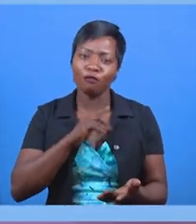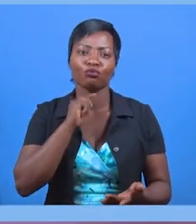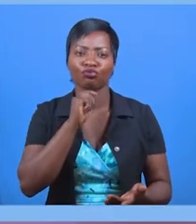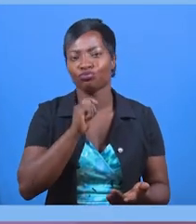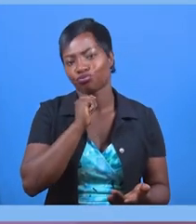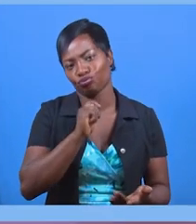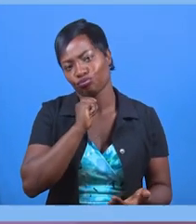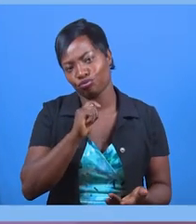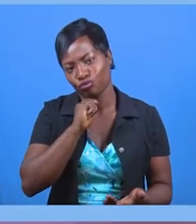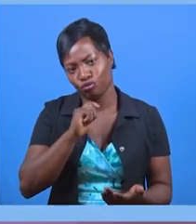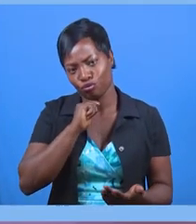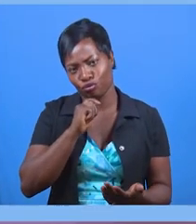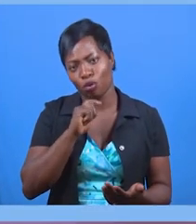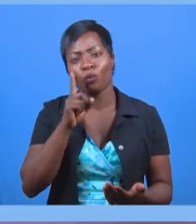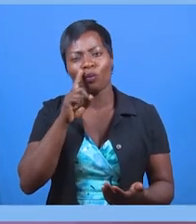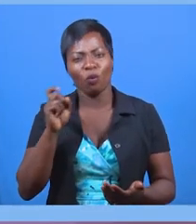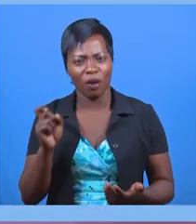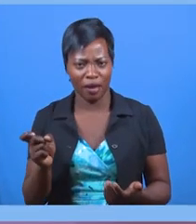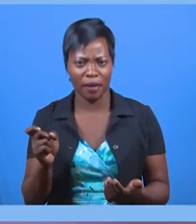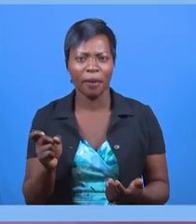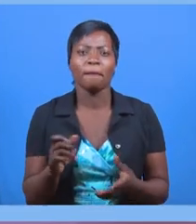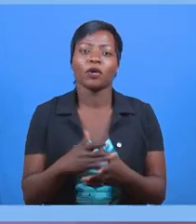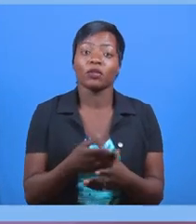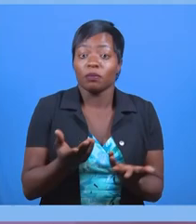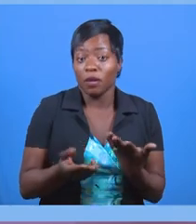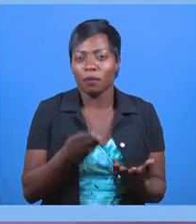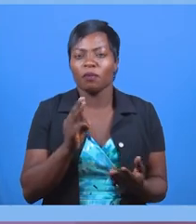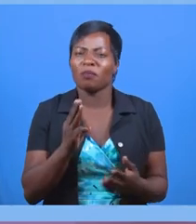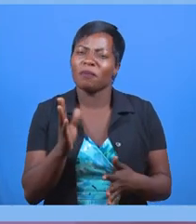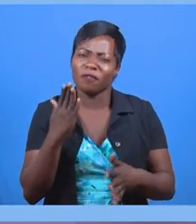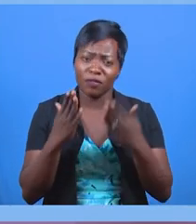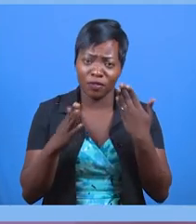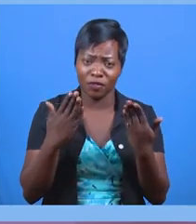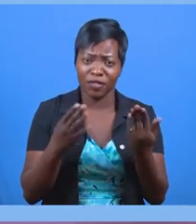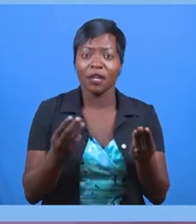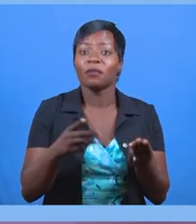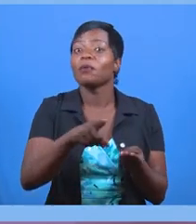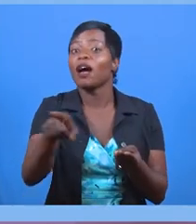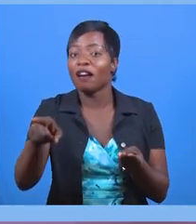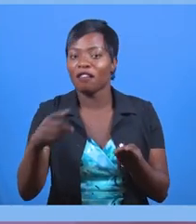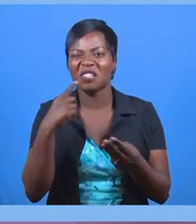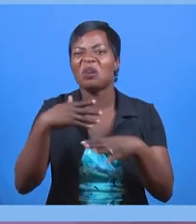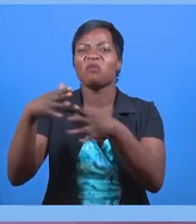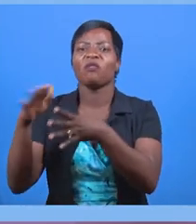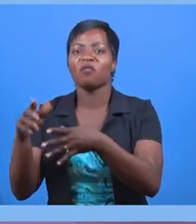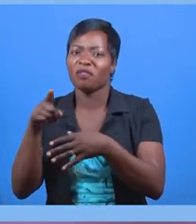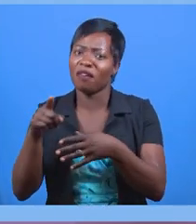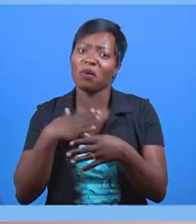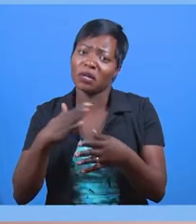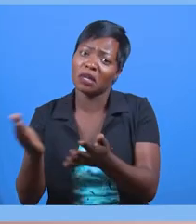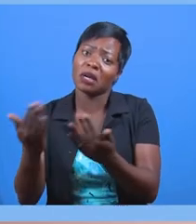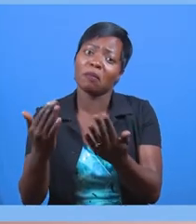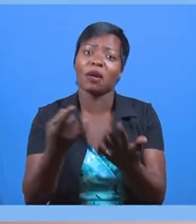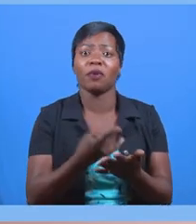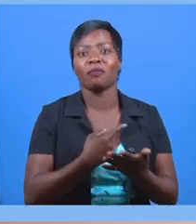Nei nemhaka yei tiri kuzoti patinorwa nedambudziko vanhu vamwe cheteo vatanga tisingadi kumba kwedu taakuda kutichizovaona